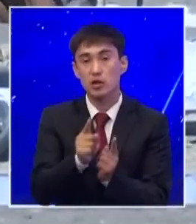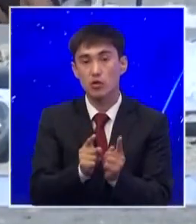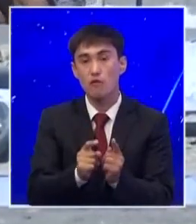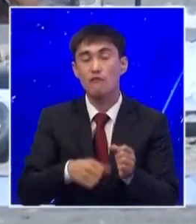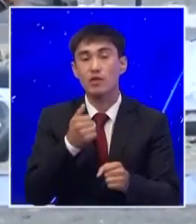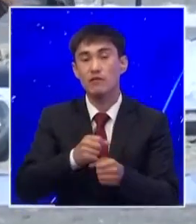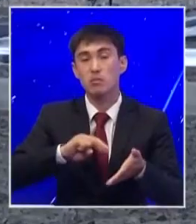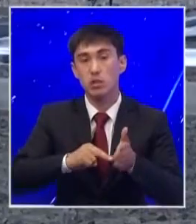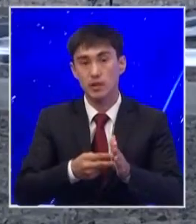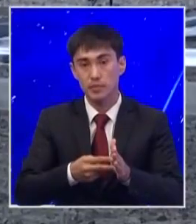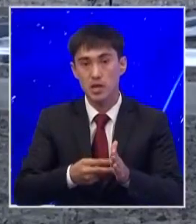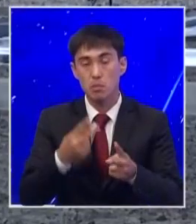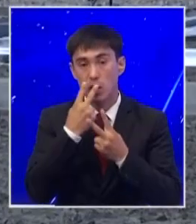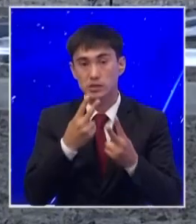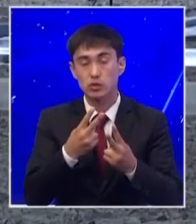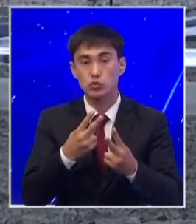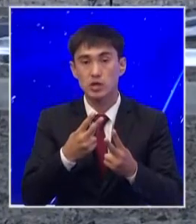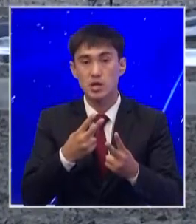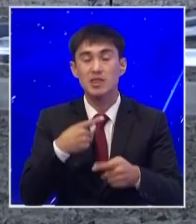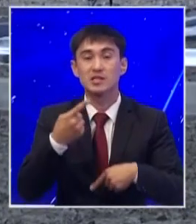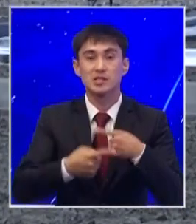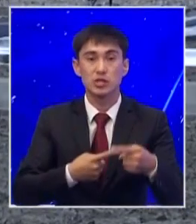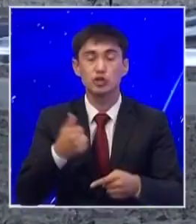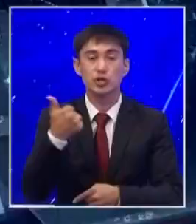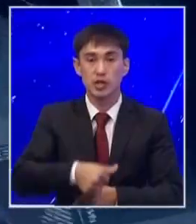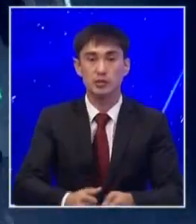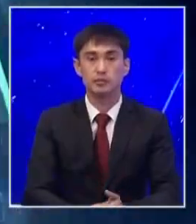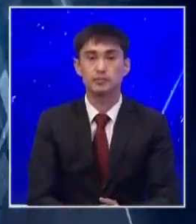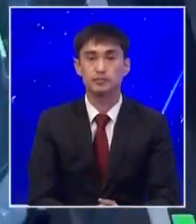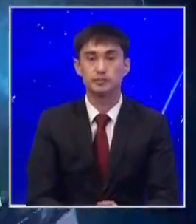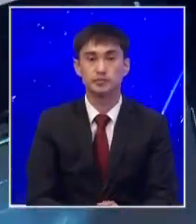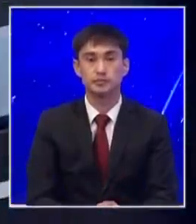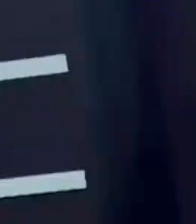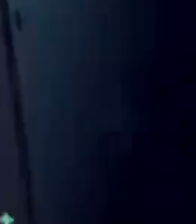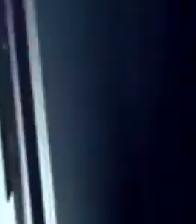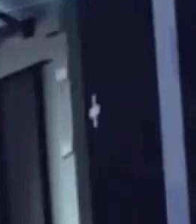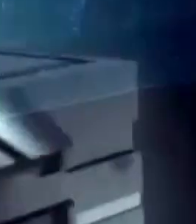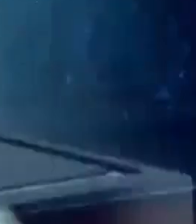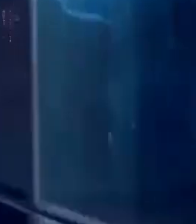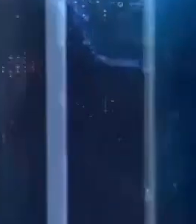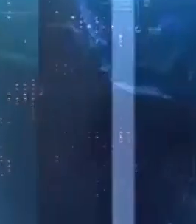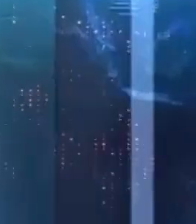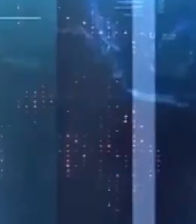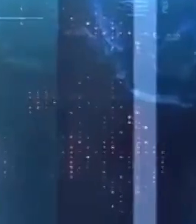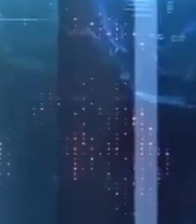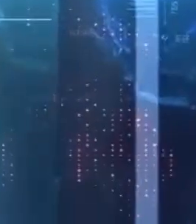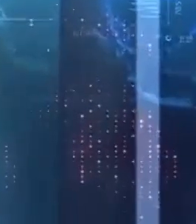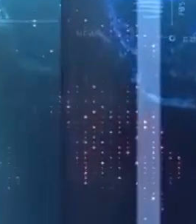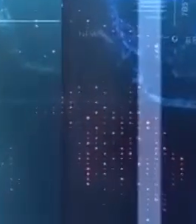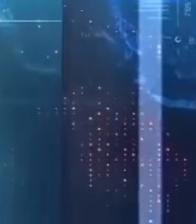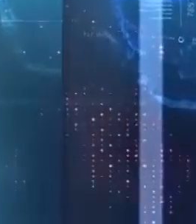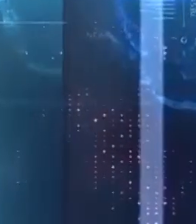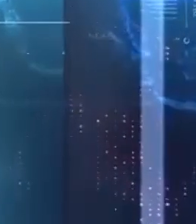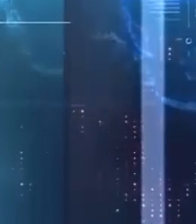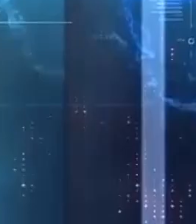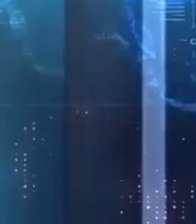в основной план и презентовать его уже на следующей неделе. Жандос Назарбаев, Жетербек Нурбек, телеканал ЖТСУ,